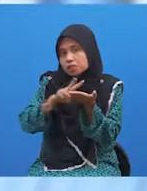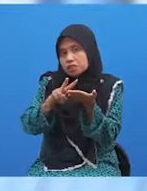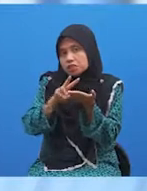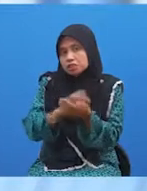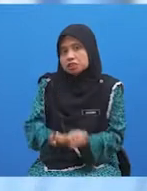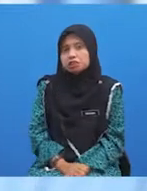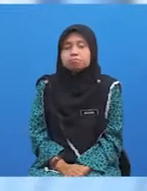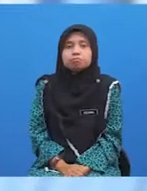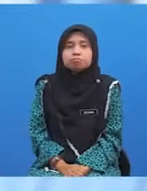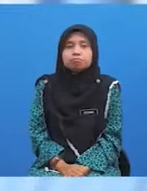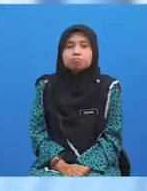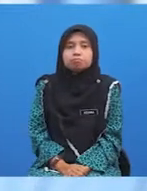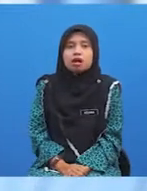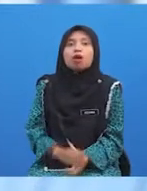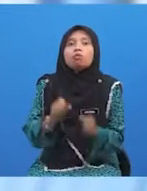pembaca